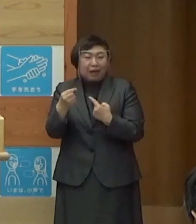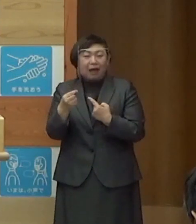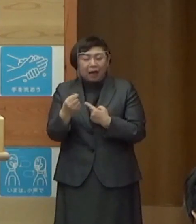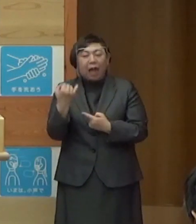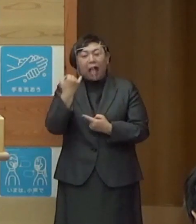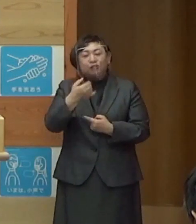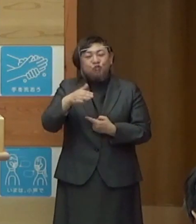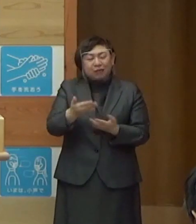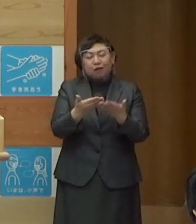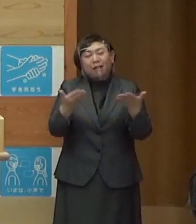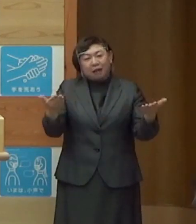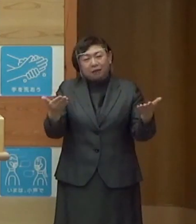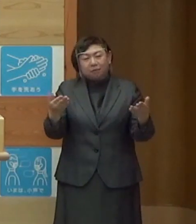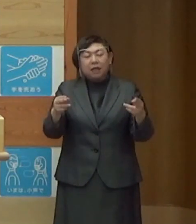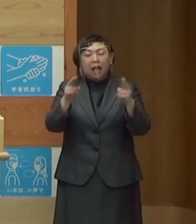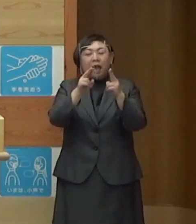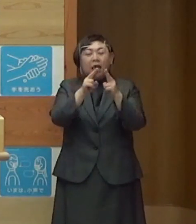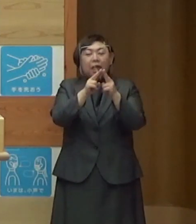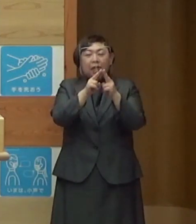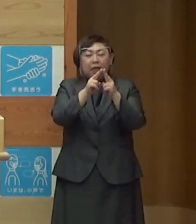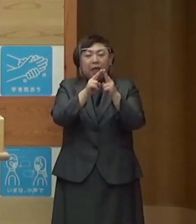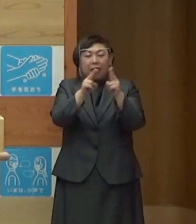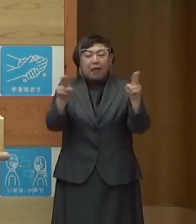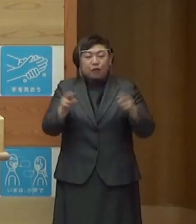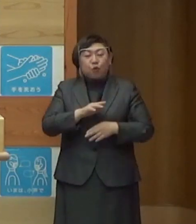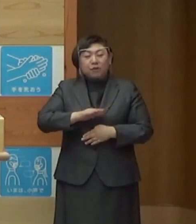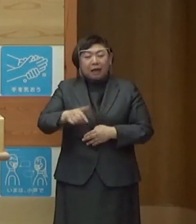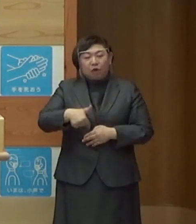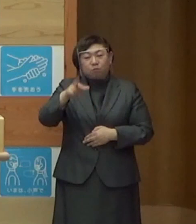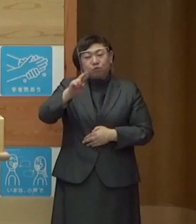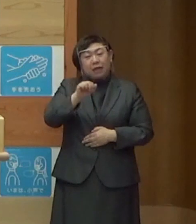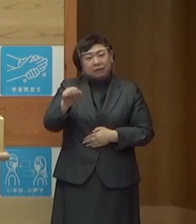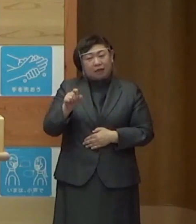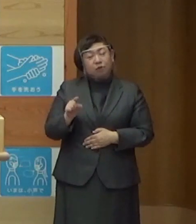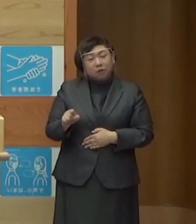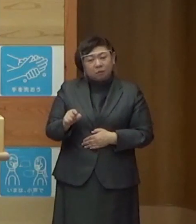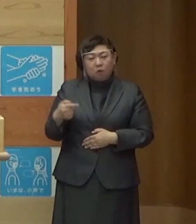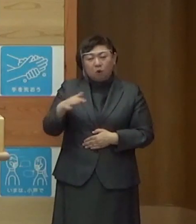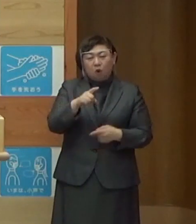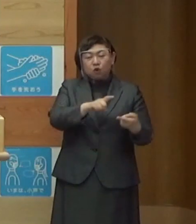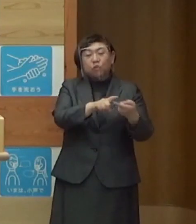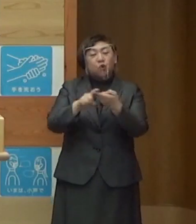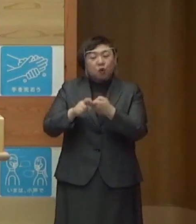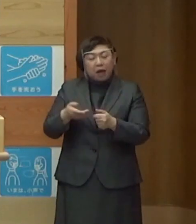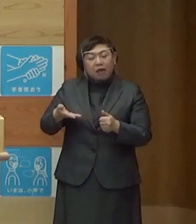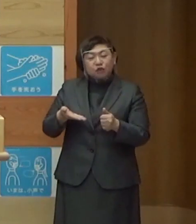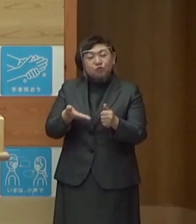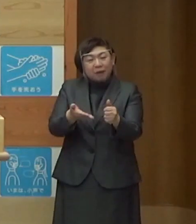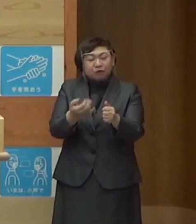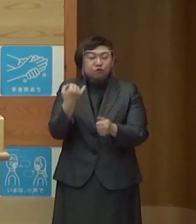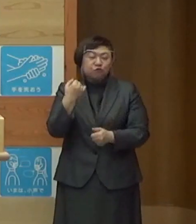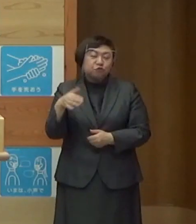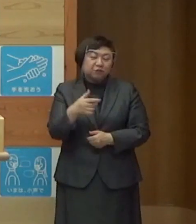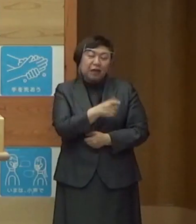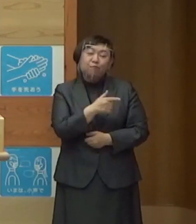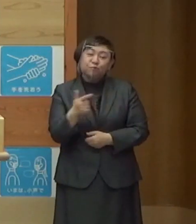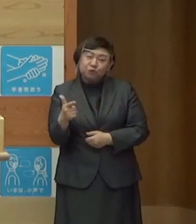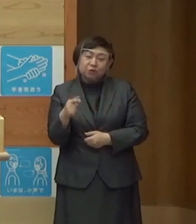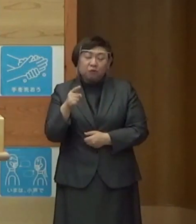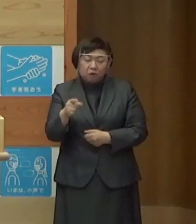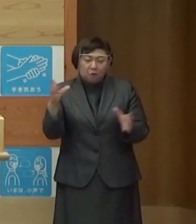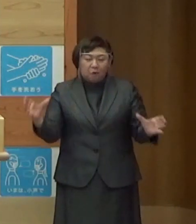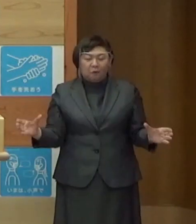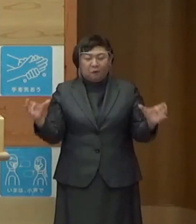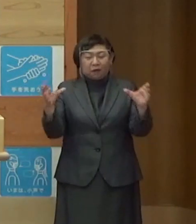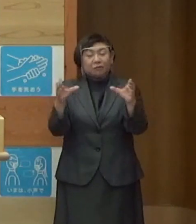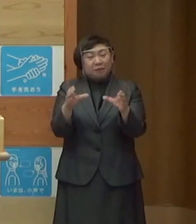催だったり、またどさんこプラザがありますけども、まあ、こういったところで漁協がおすすめをする水産物、まあ、これを一堂